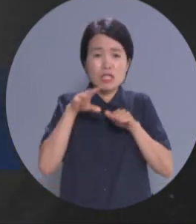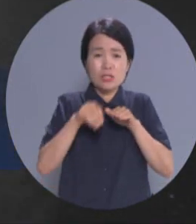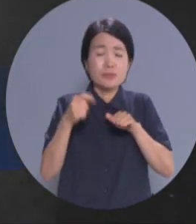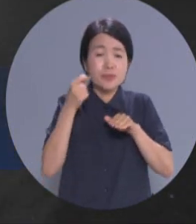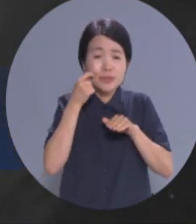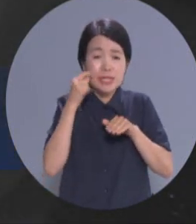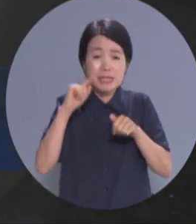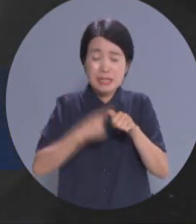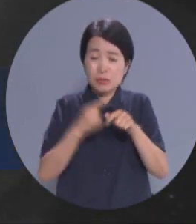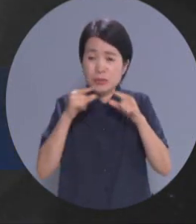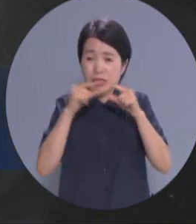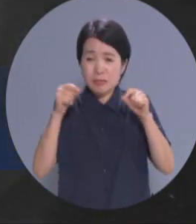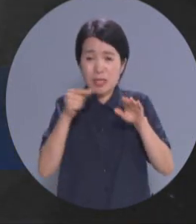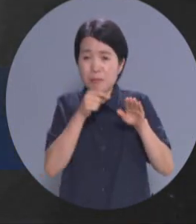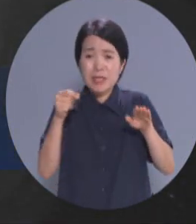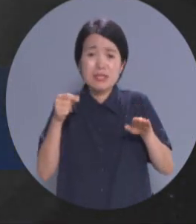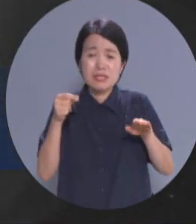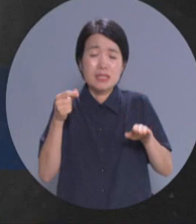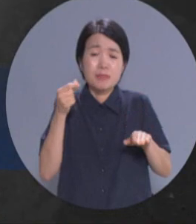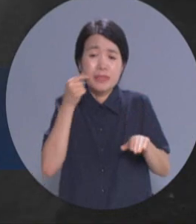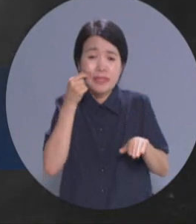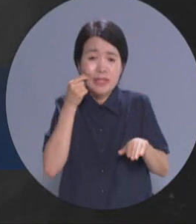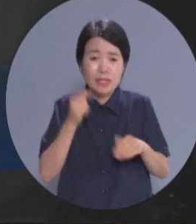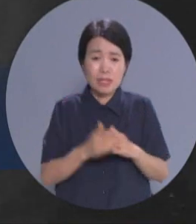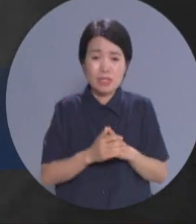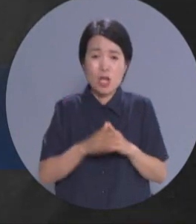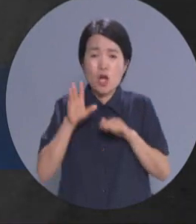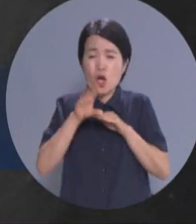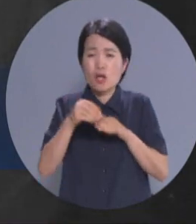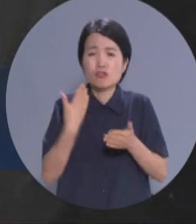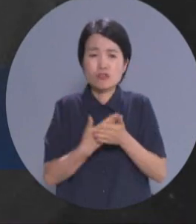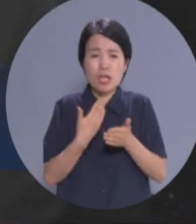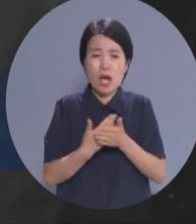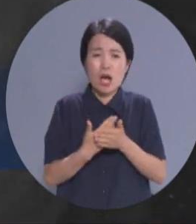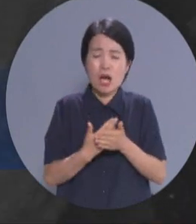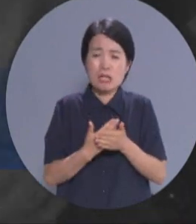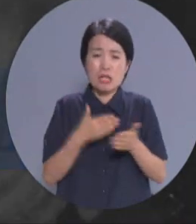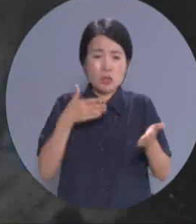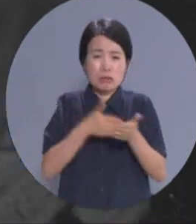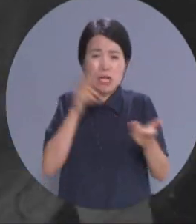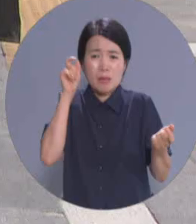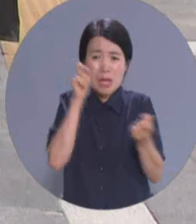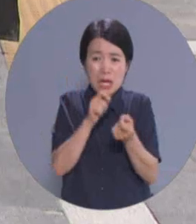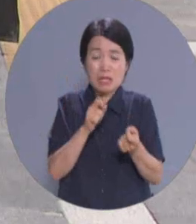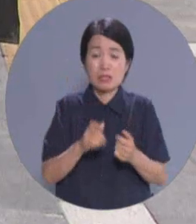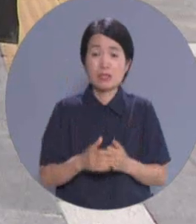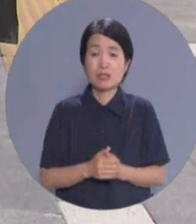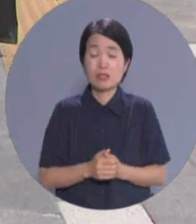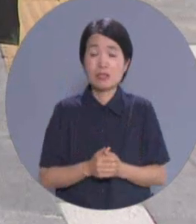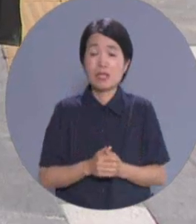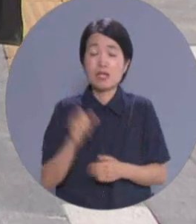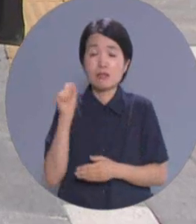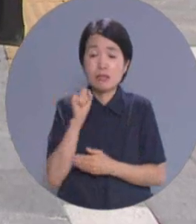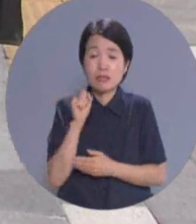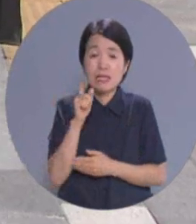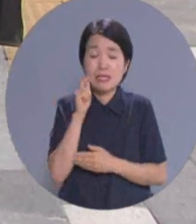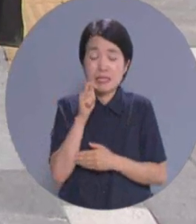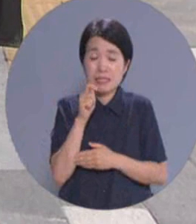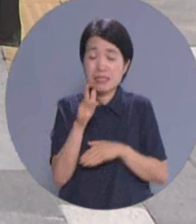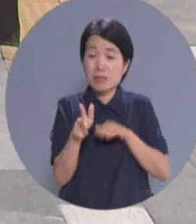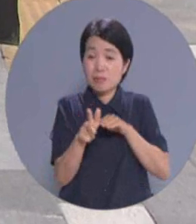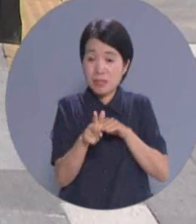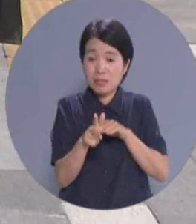끝내면 시골 때야 돼. 이 안에서. 아직 다 왔는데요, 뭐. 기사는 택시에